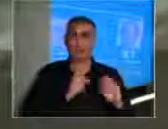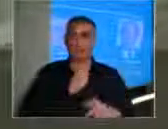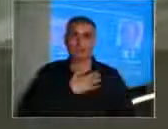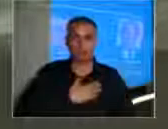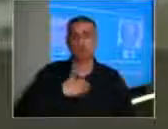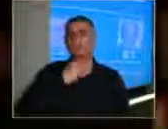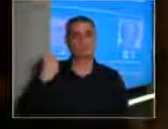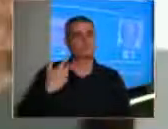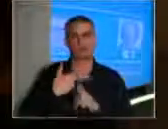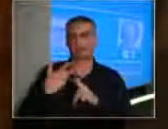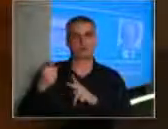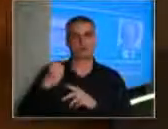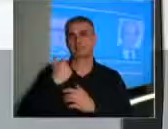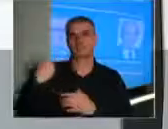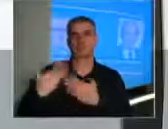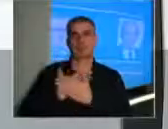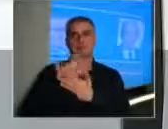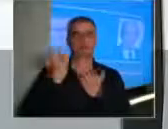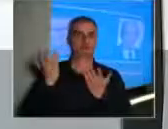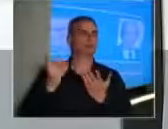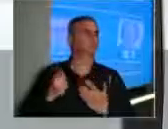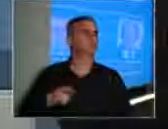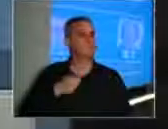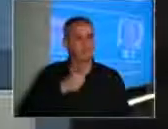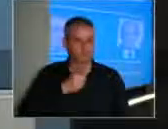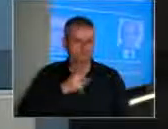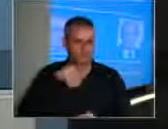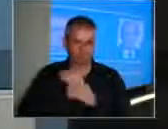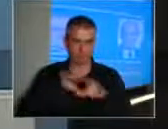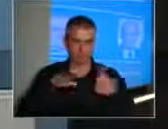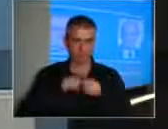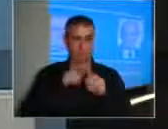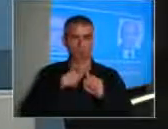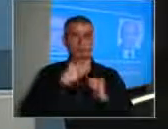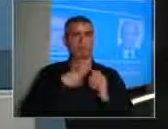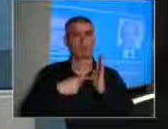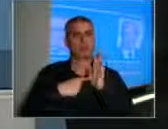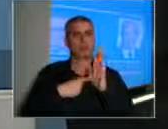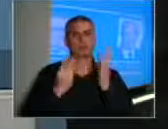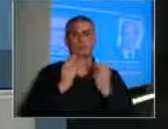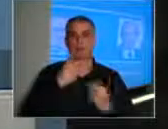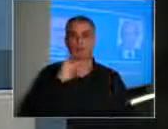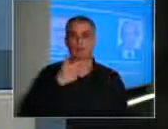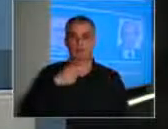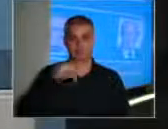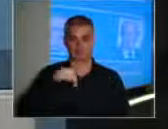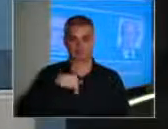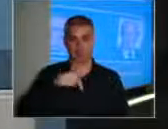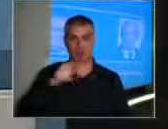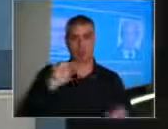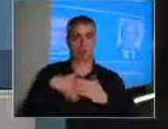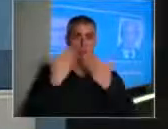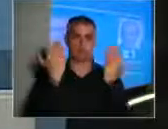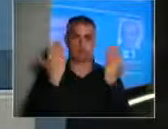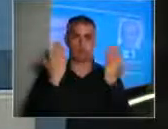שרוצה ימין זה רק ואתם לא תשבו בממשלה כזאת. אני רוצה להשמיע לך משהו שאמר אצלנו